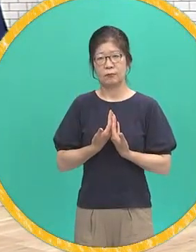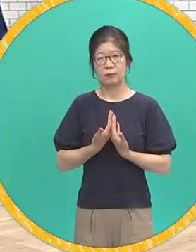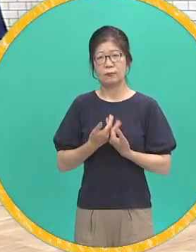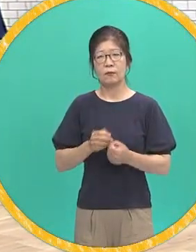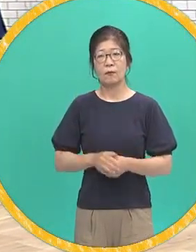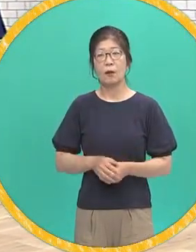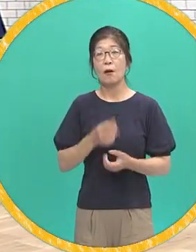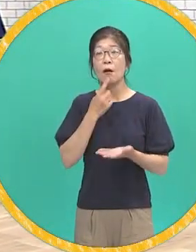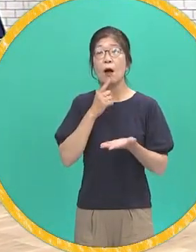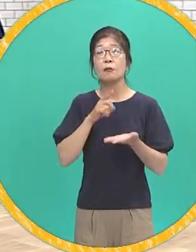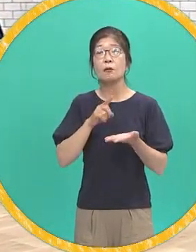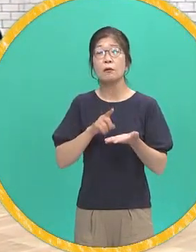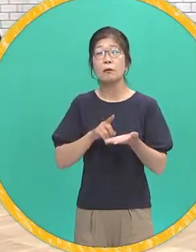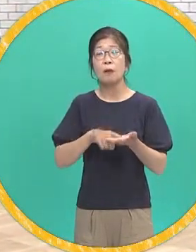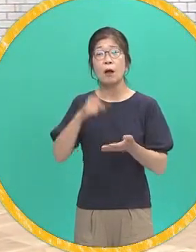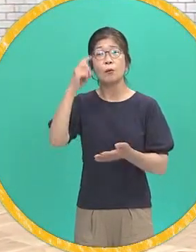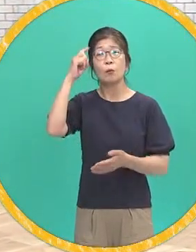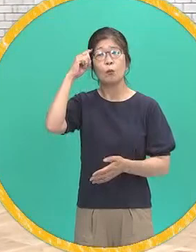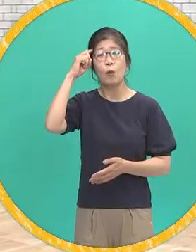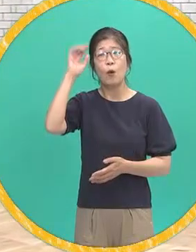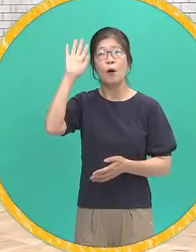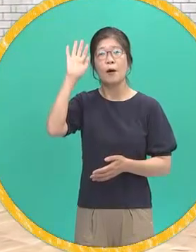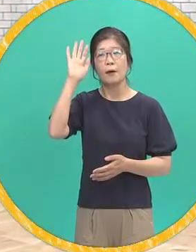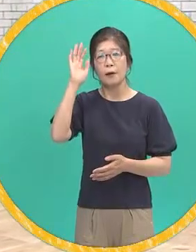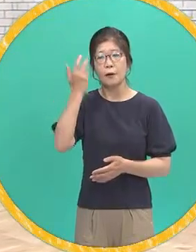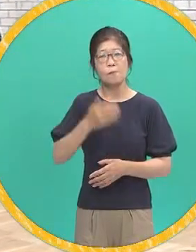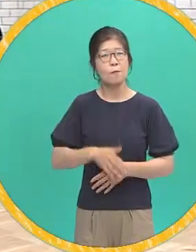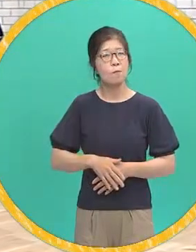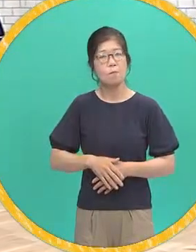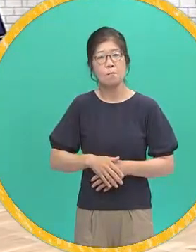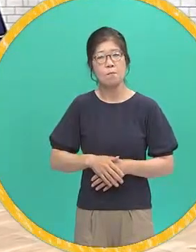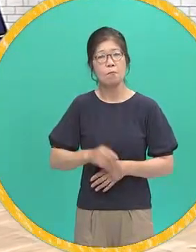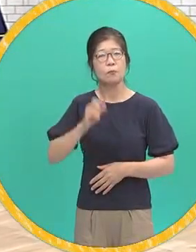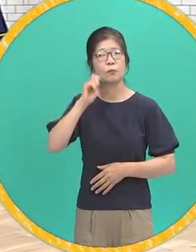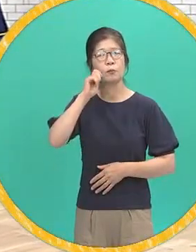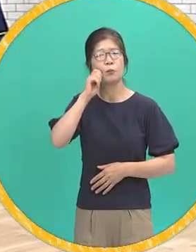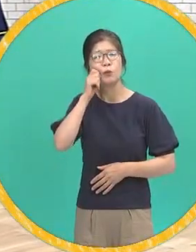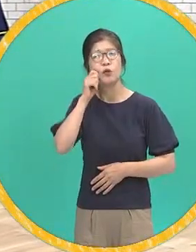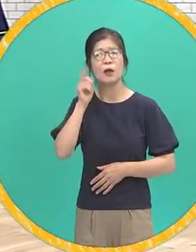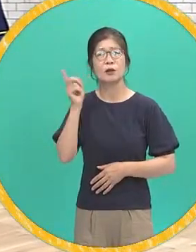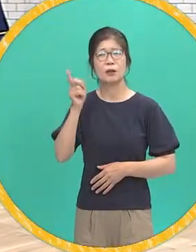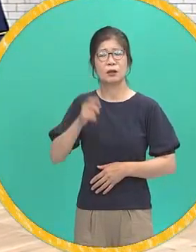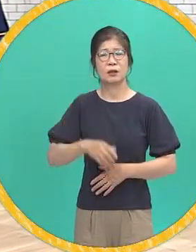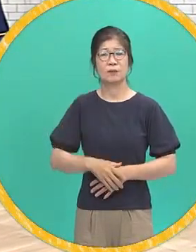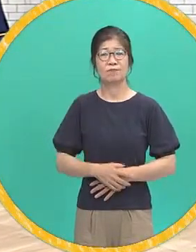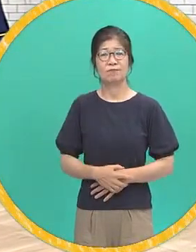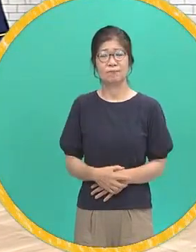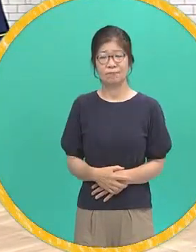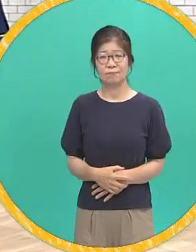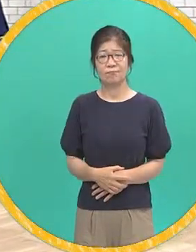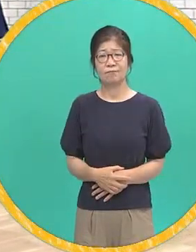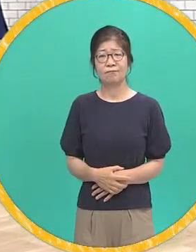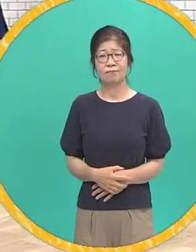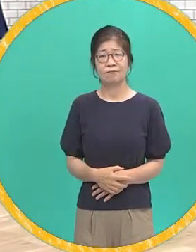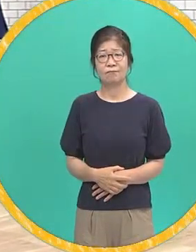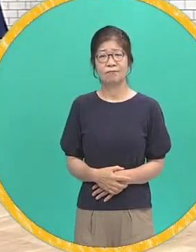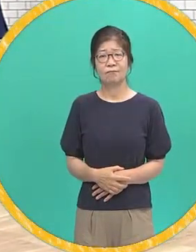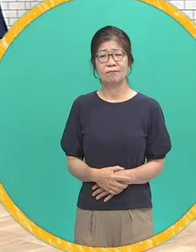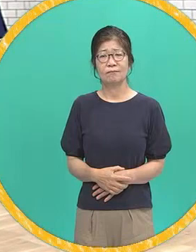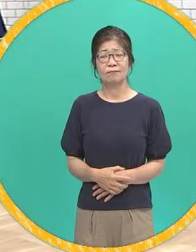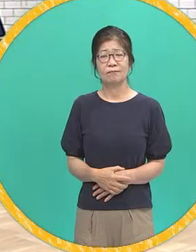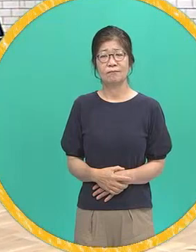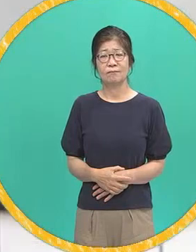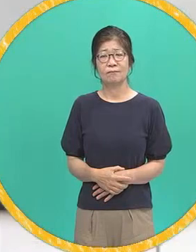すごくシンプルな動きなんですけども旗が巻かないように練習するのがすごく